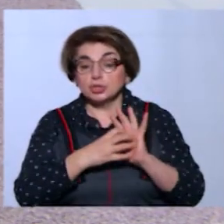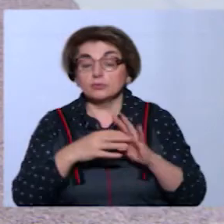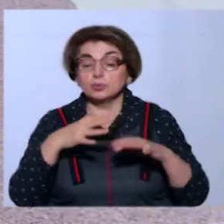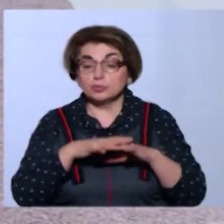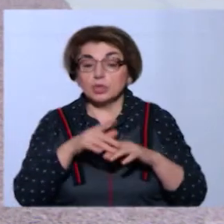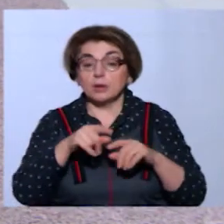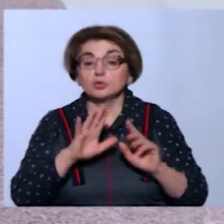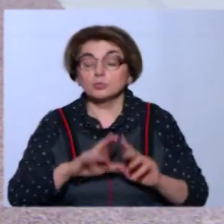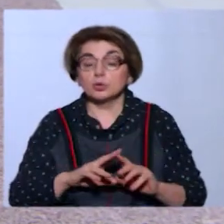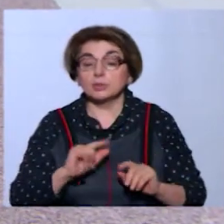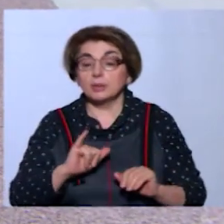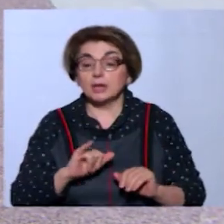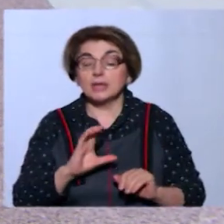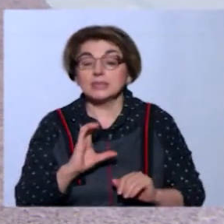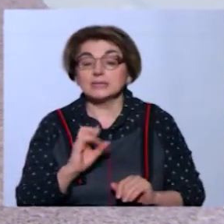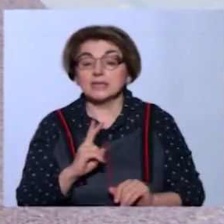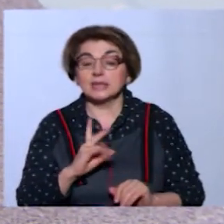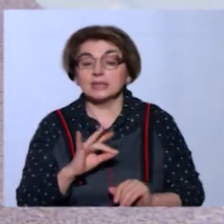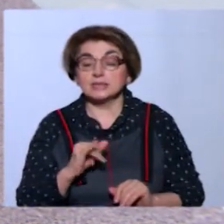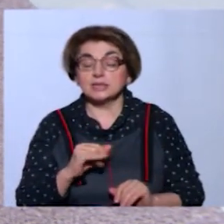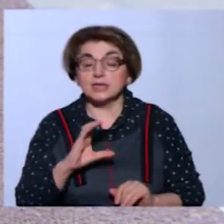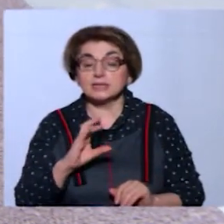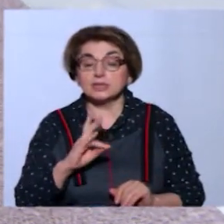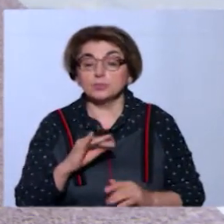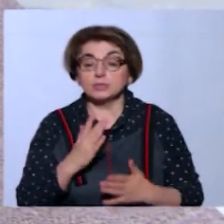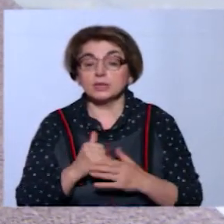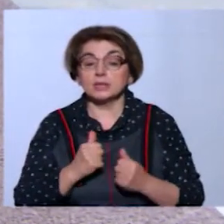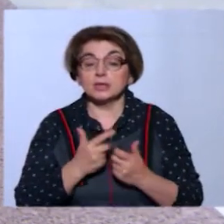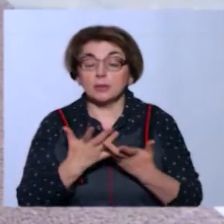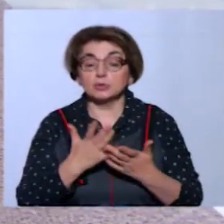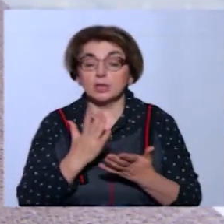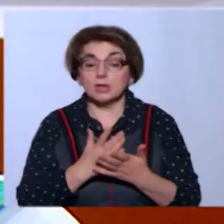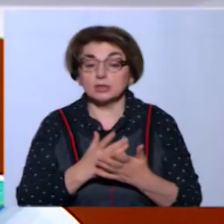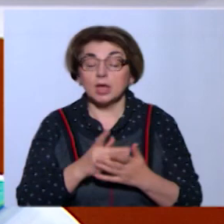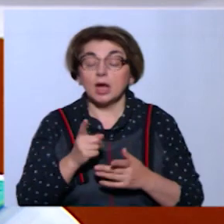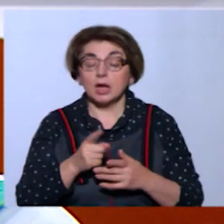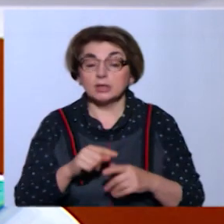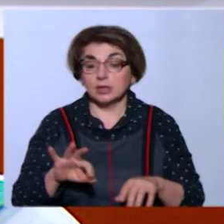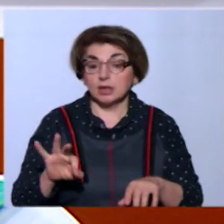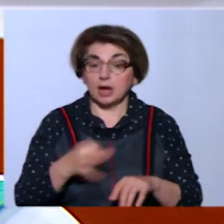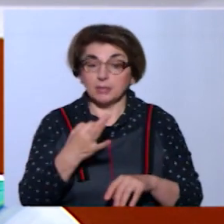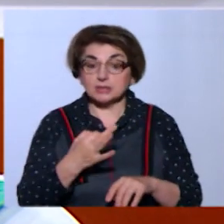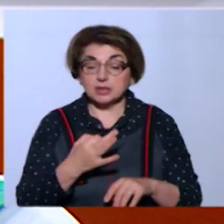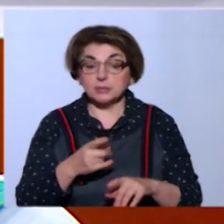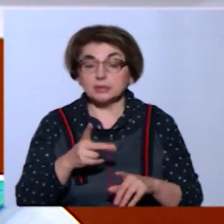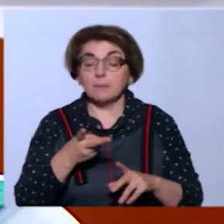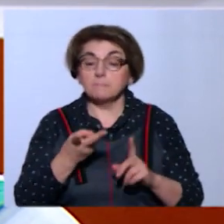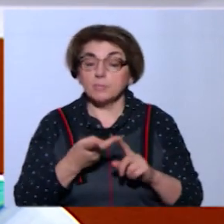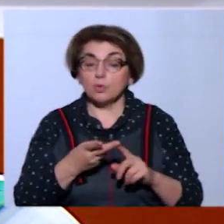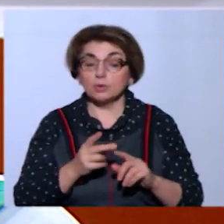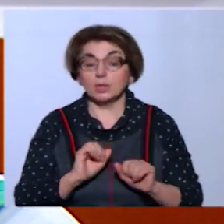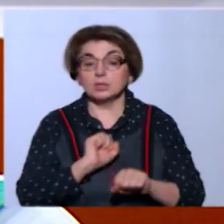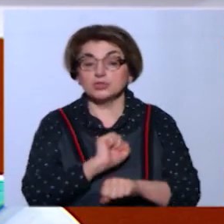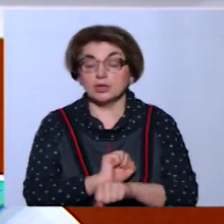სეკრეცია. სინაფსი რამდენიმე სახის არსებობს, ეს არის ამაგზნებელი და შემაკავებელი. ამაგზნებელი სინაფსის